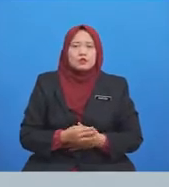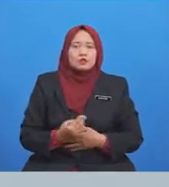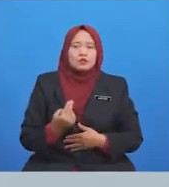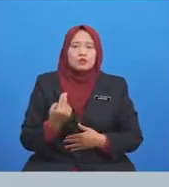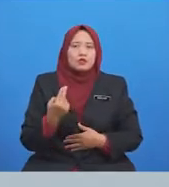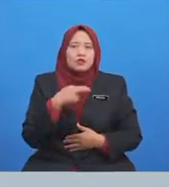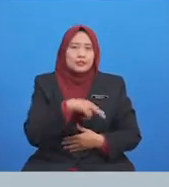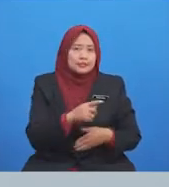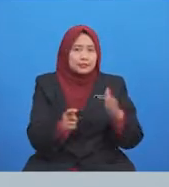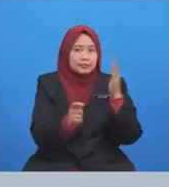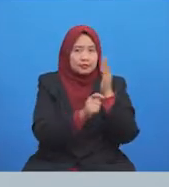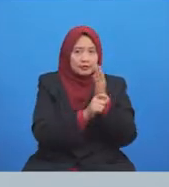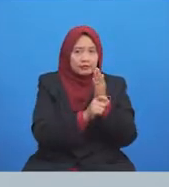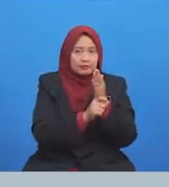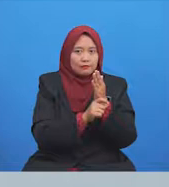dalam sisi empat kitaran ialah